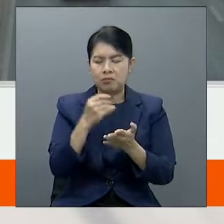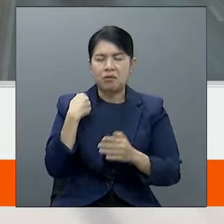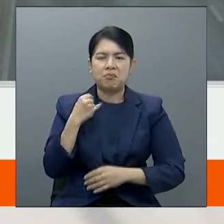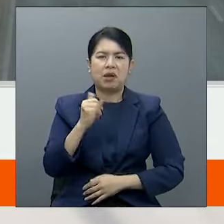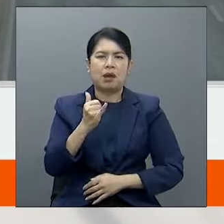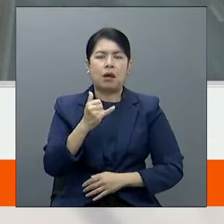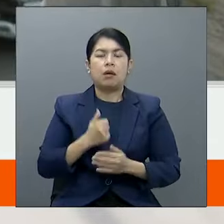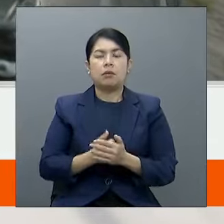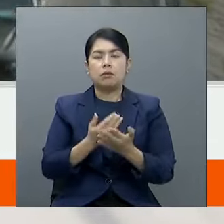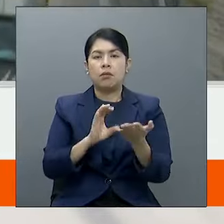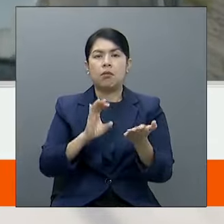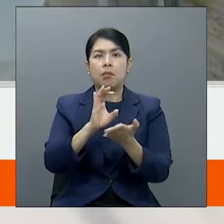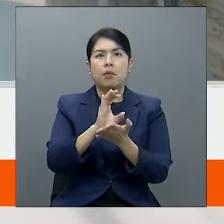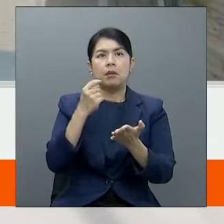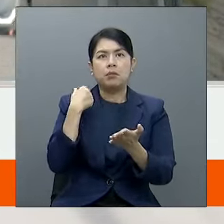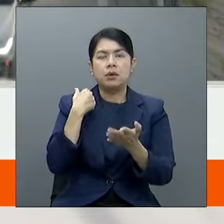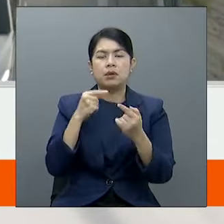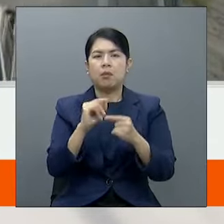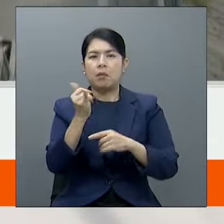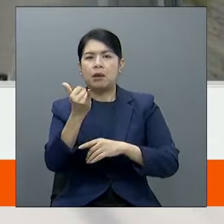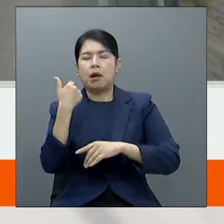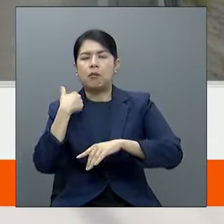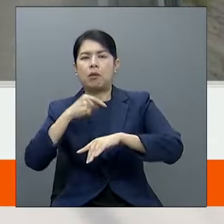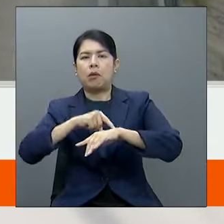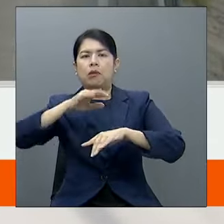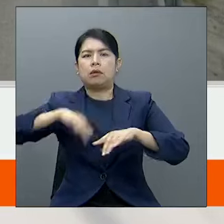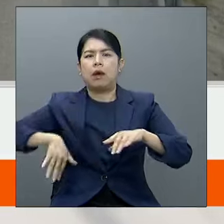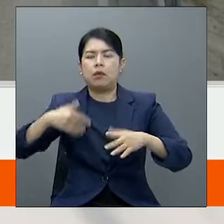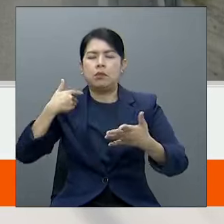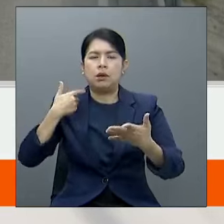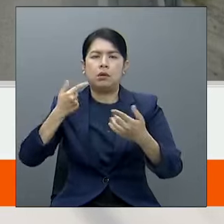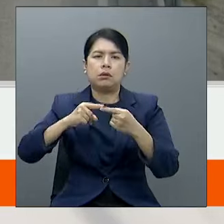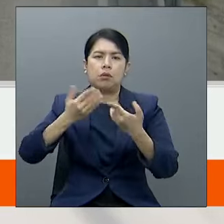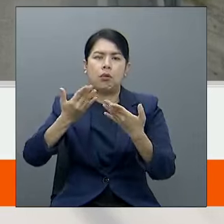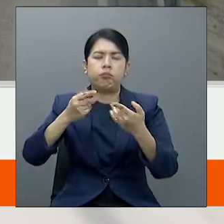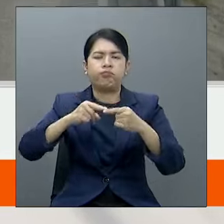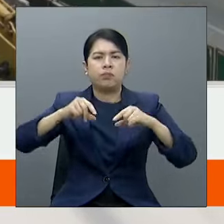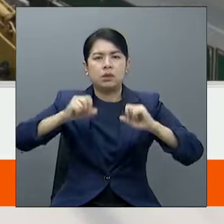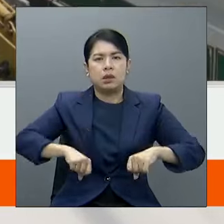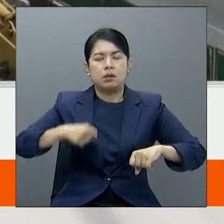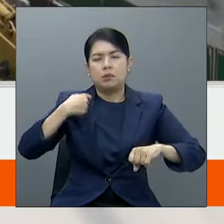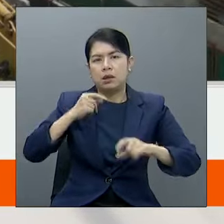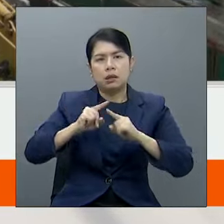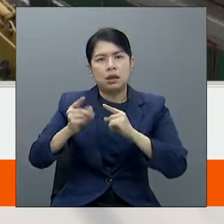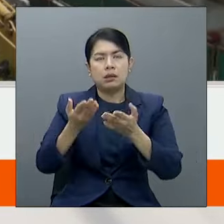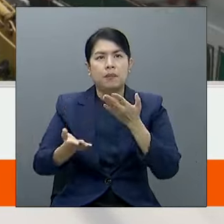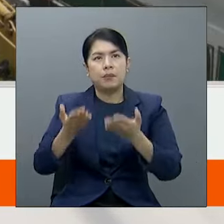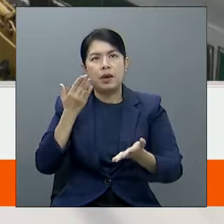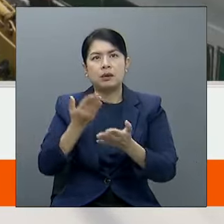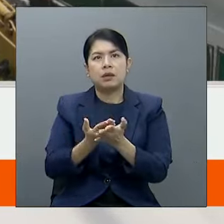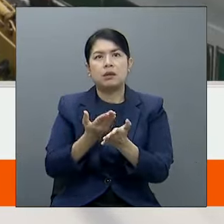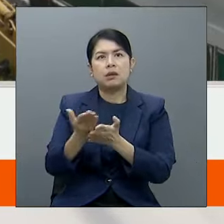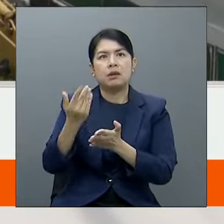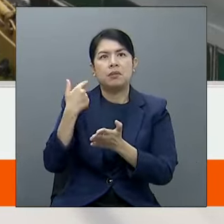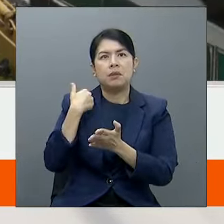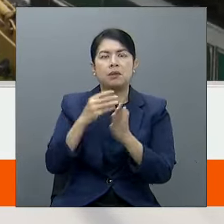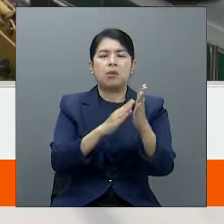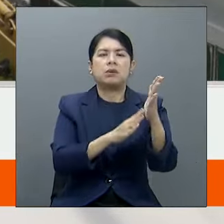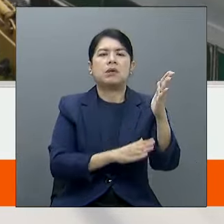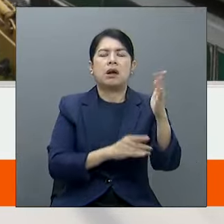มานะฮะไม่ได้ตามเวลานะครับดังนั้นเนี่ยกว่าจะจัดซื้อจัดจ้างบางทีเราก็ยกตัวอย่างนะ